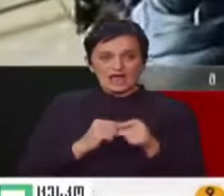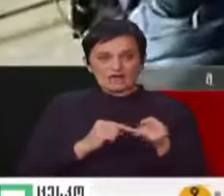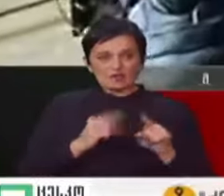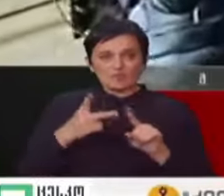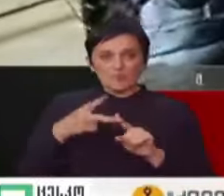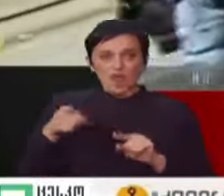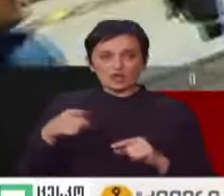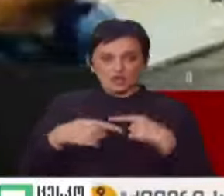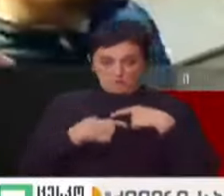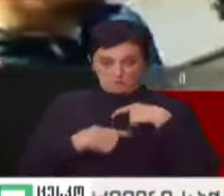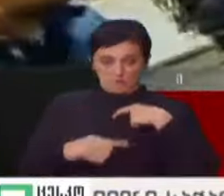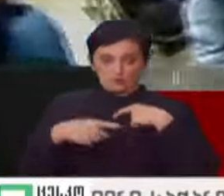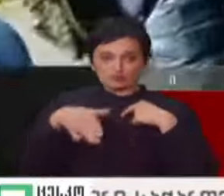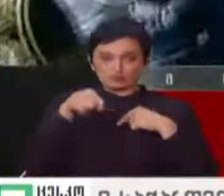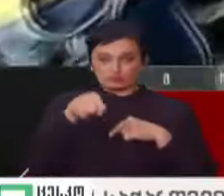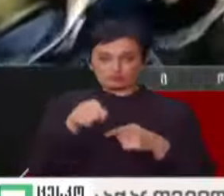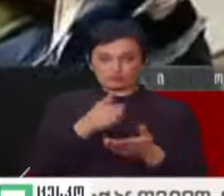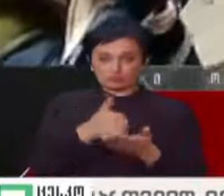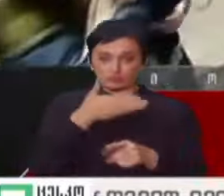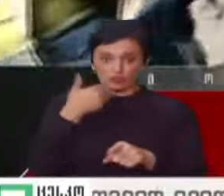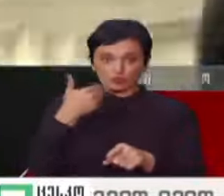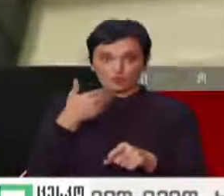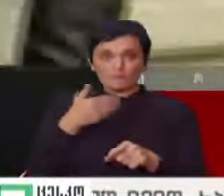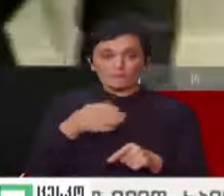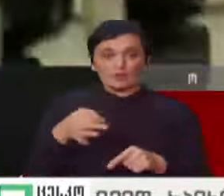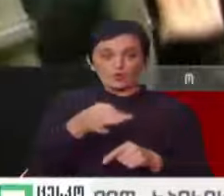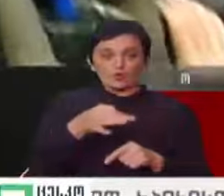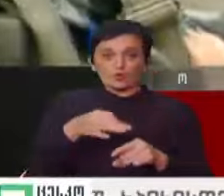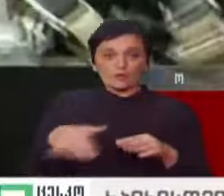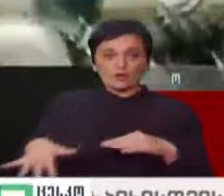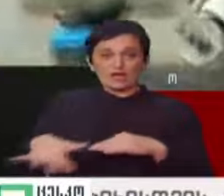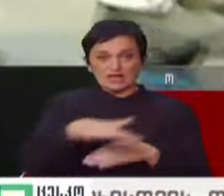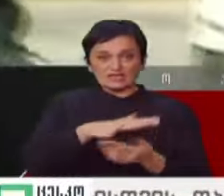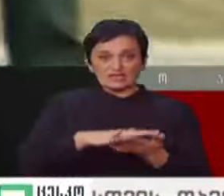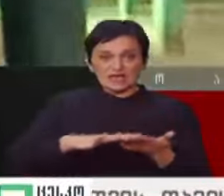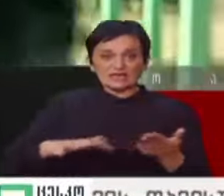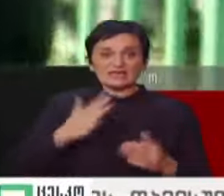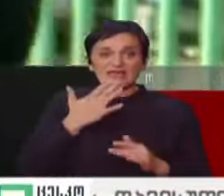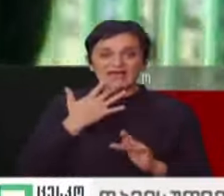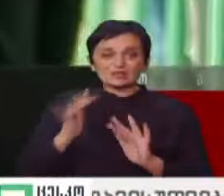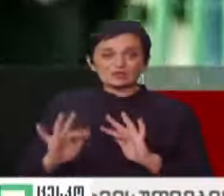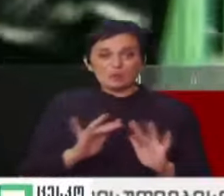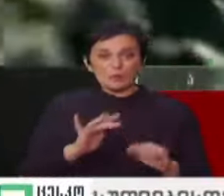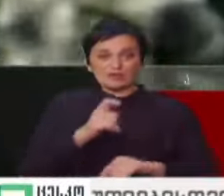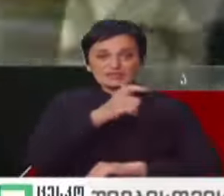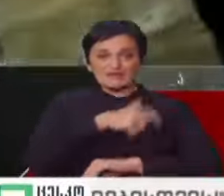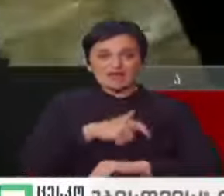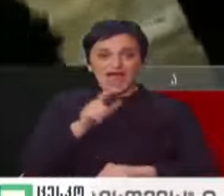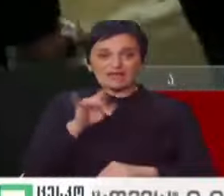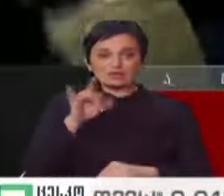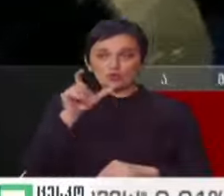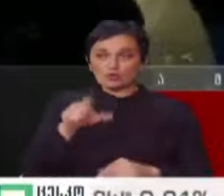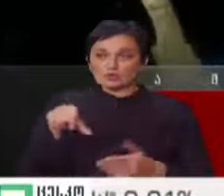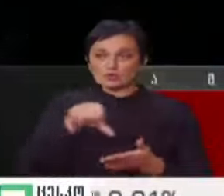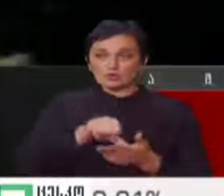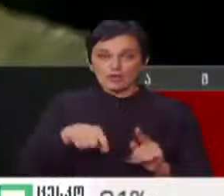meores beijis arkonis shesakheb miutita. Dazabuli vitareba ubnis gare perimetrze gagrdzelda. Nacionaluri mozdraobis წევრის ირაკლი ეცგვერაძის